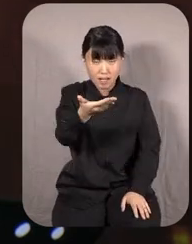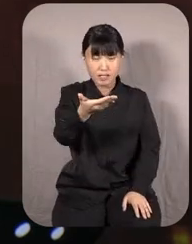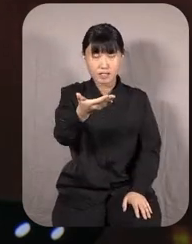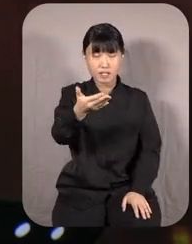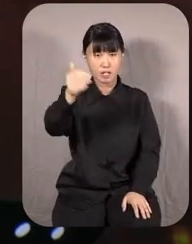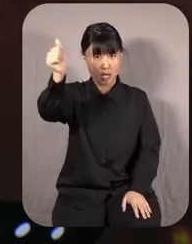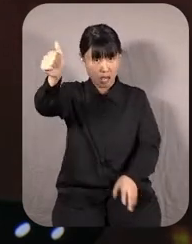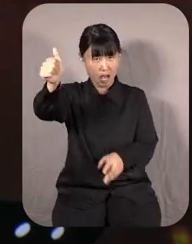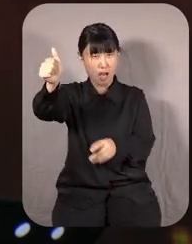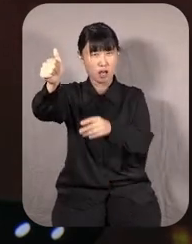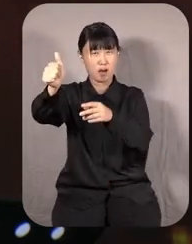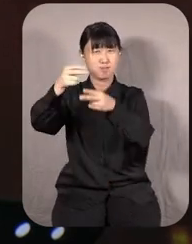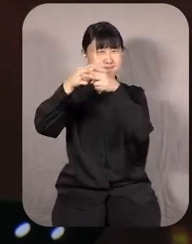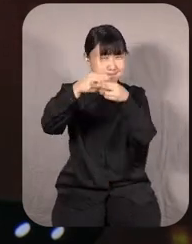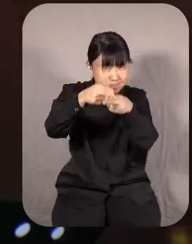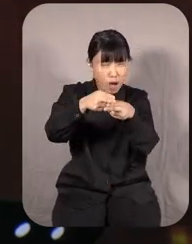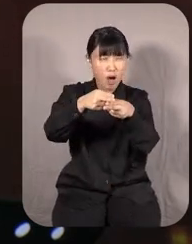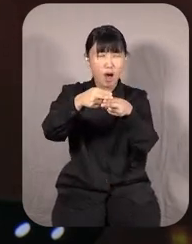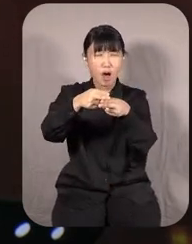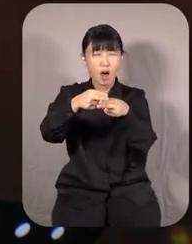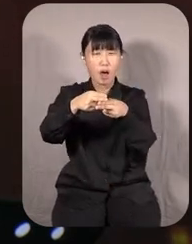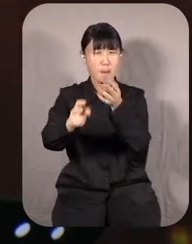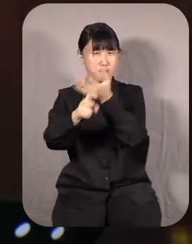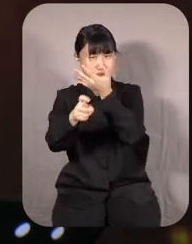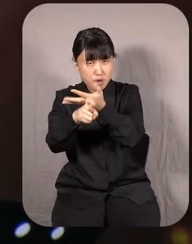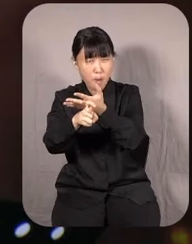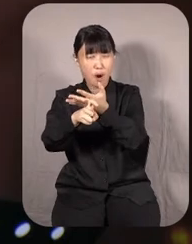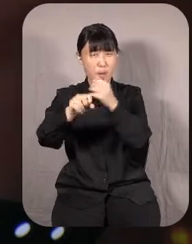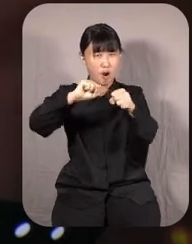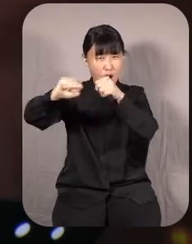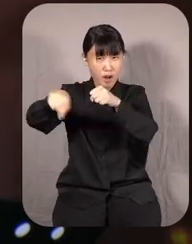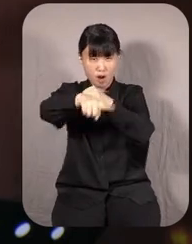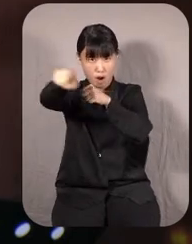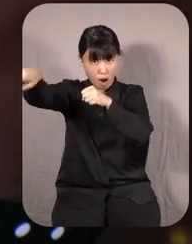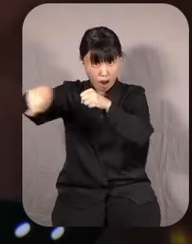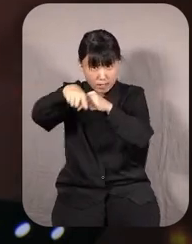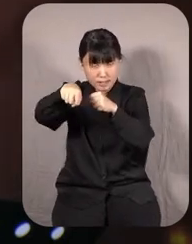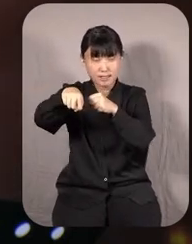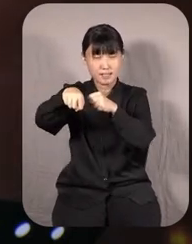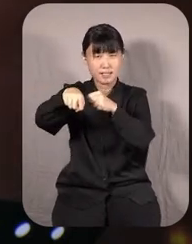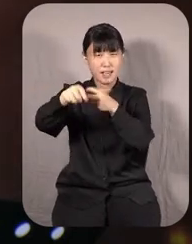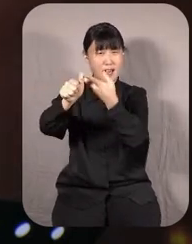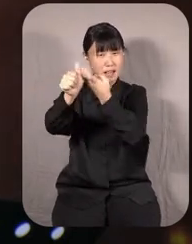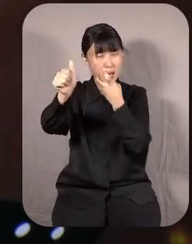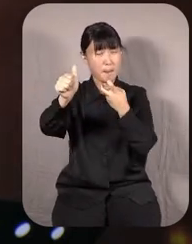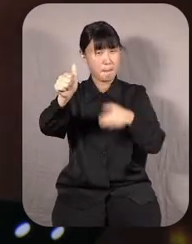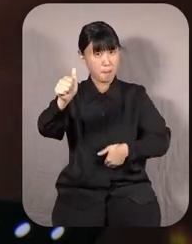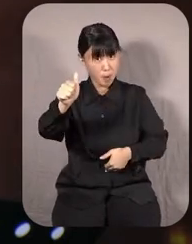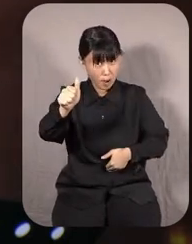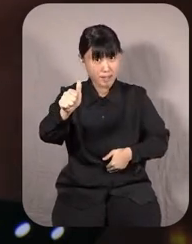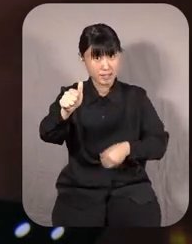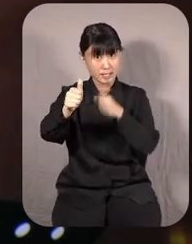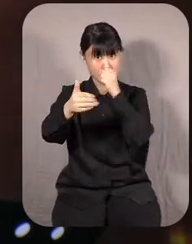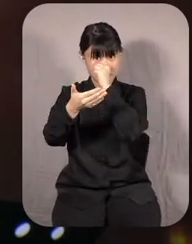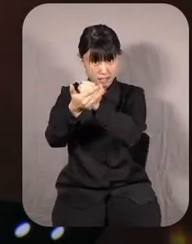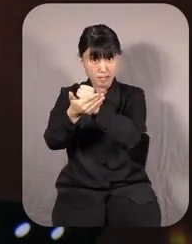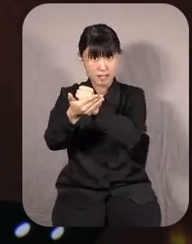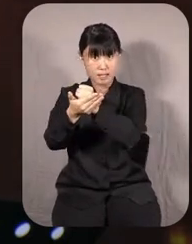국정농단 헌법 위반 범죄가 탄핵 사유에 해당되는지 그리고 탄핵 소추안